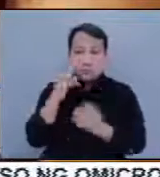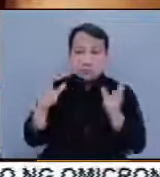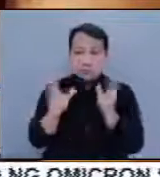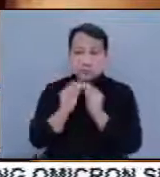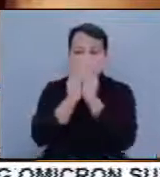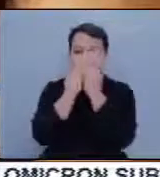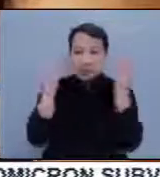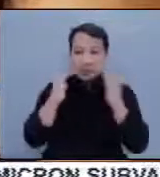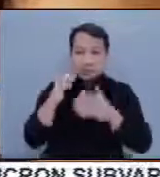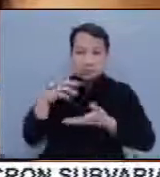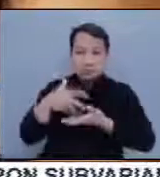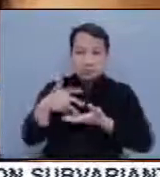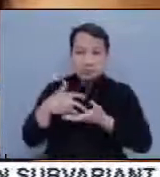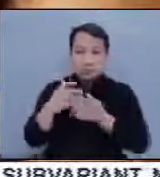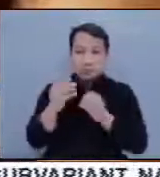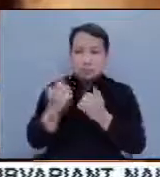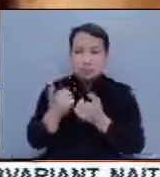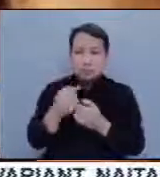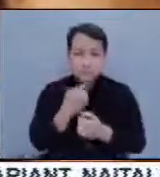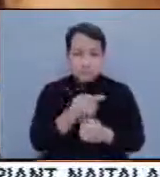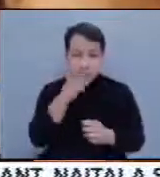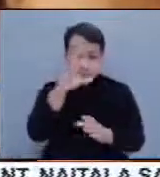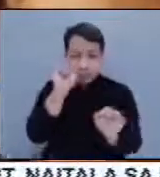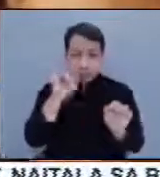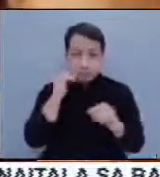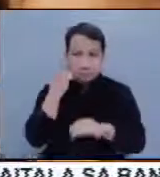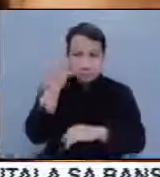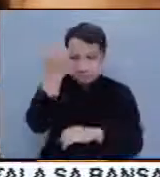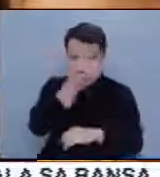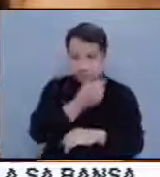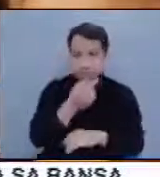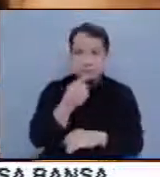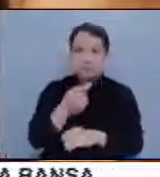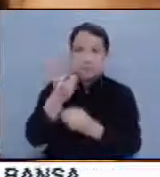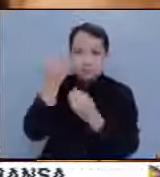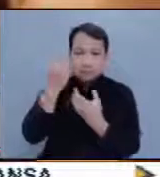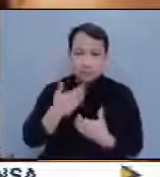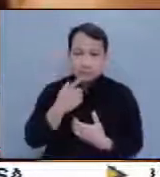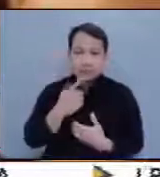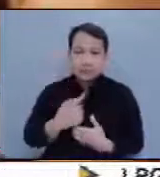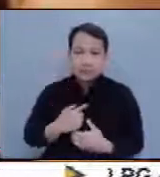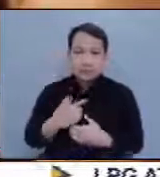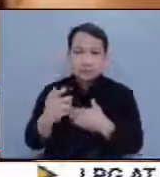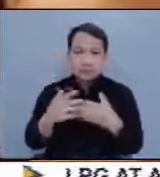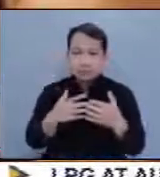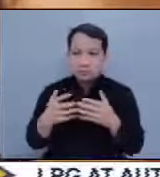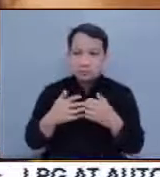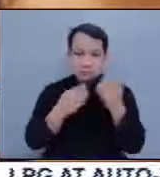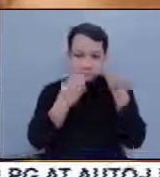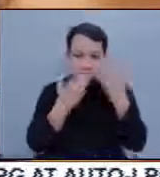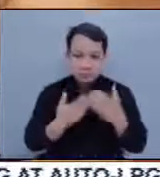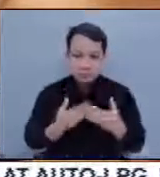at makakatapos po kami. Yun po sabi nila sa akin. Kaya kahit ano pong sabihin nila, wala po kami